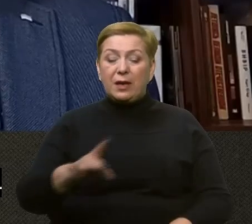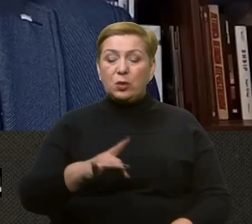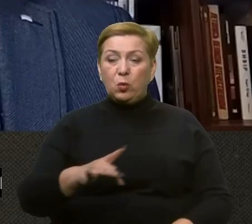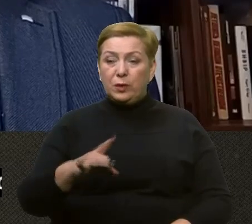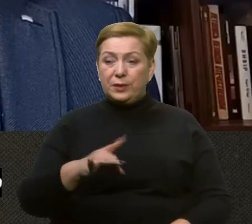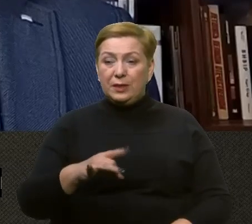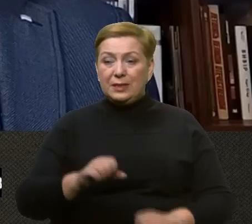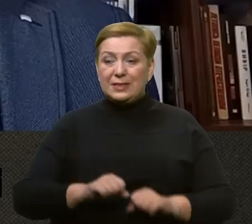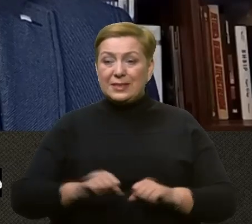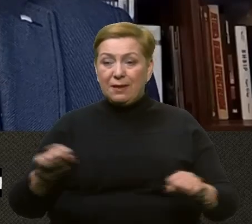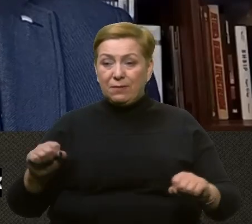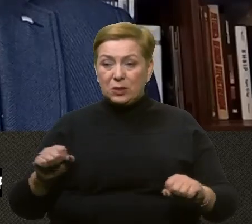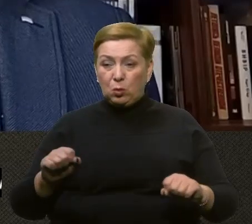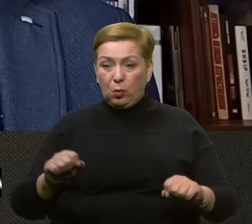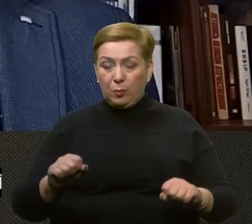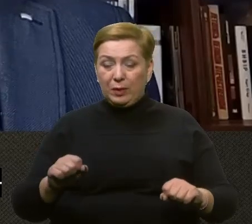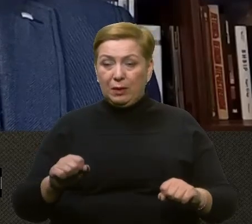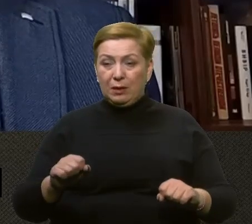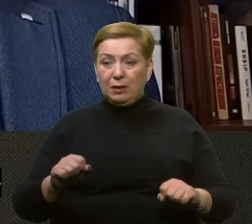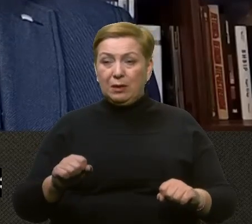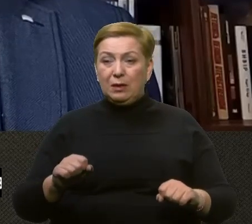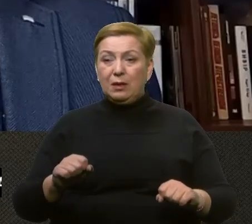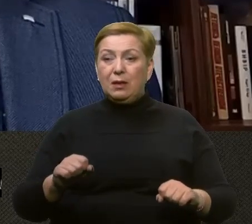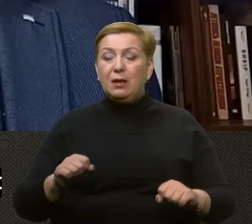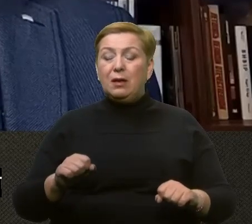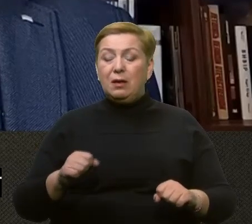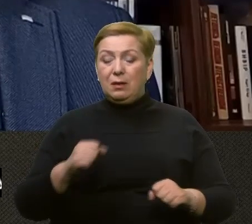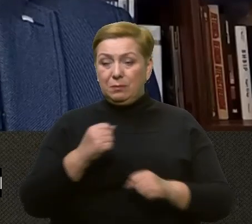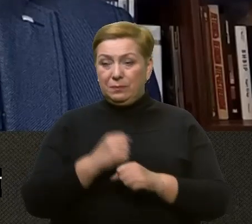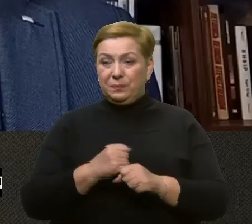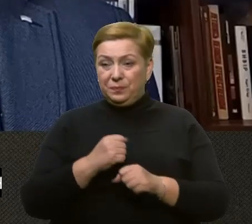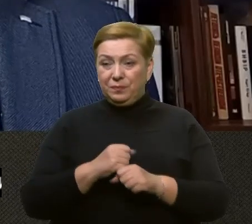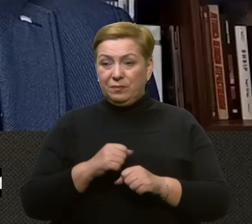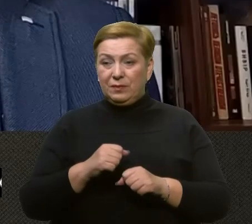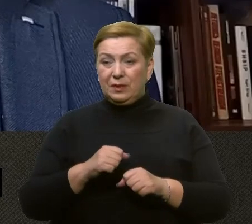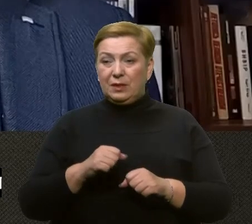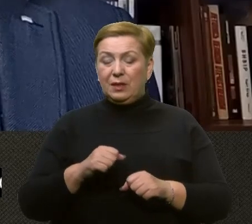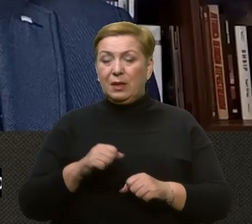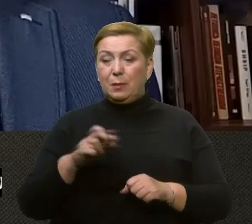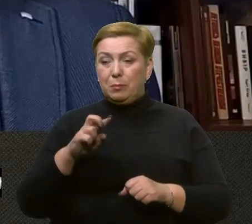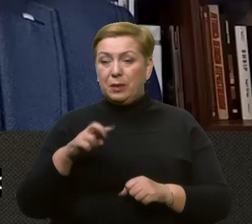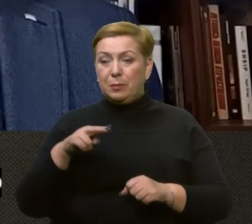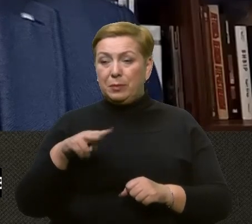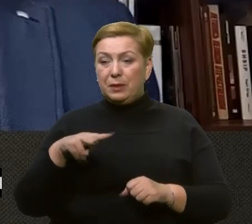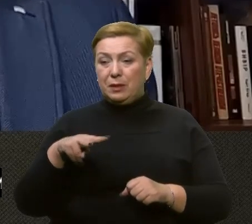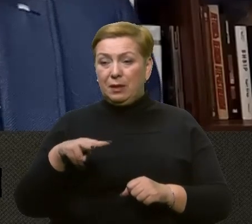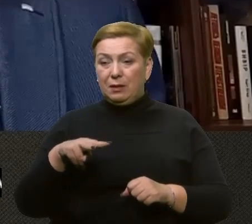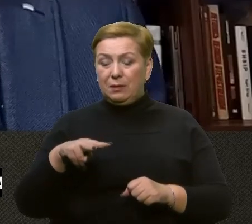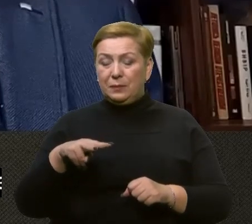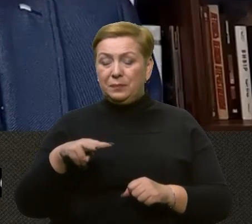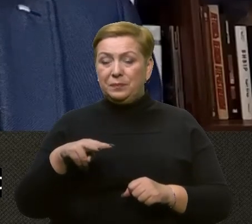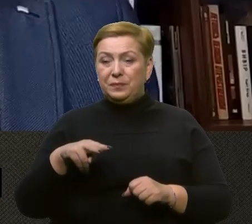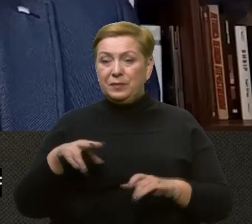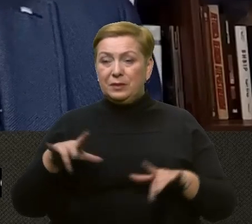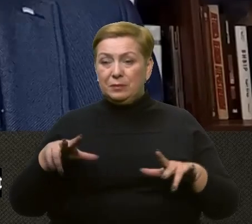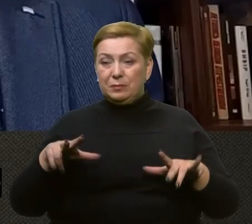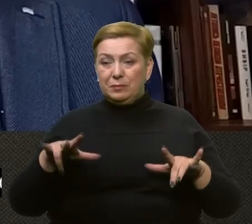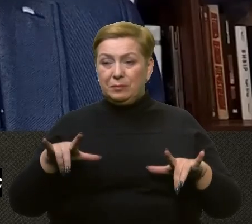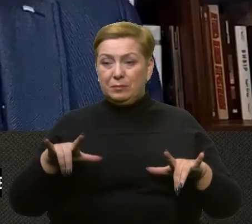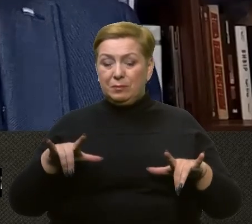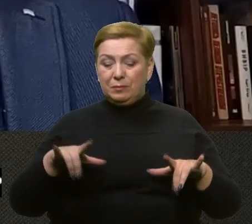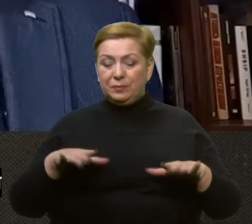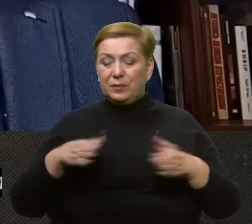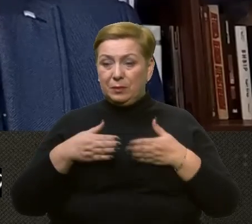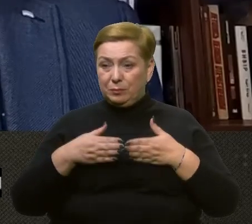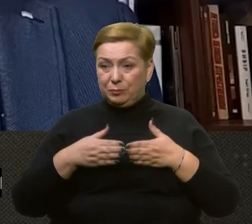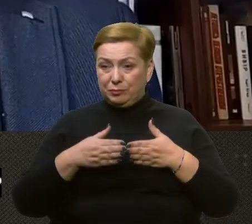діяли бойові безпілотні апарати, дистанційно керовані морські